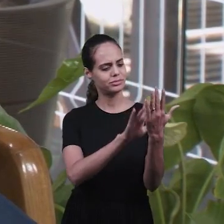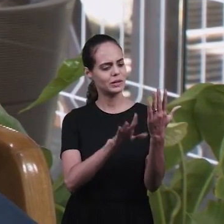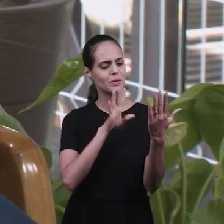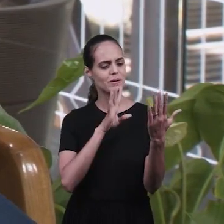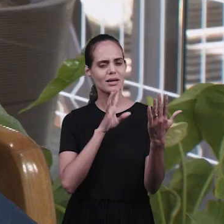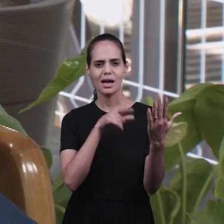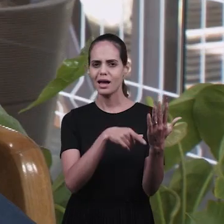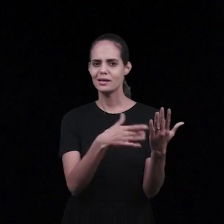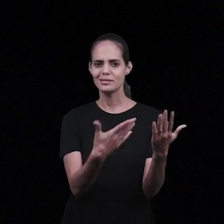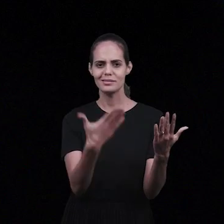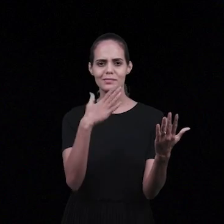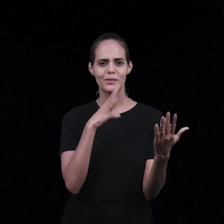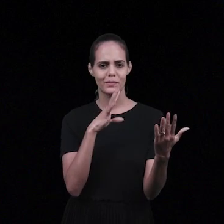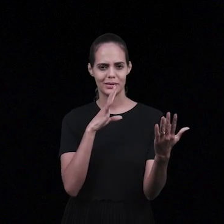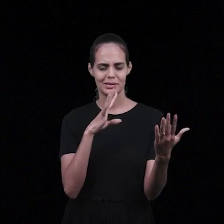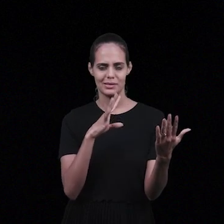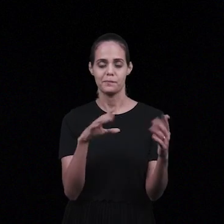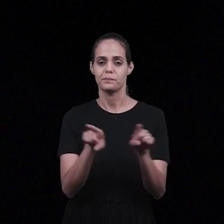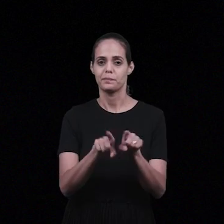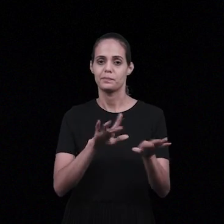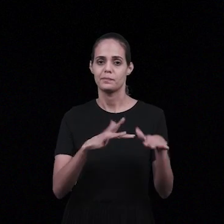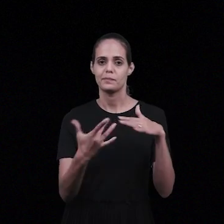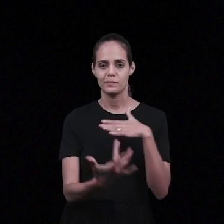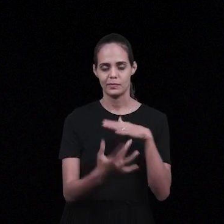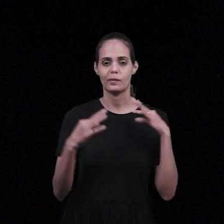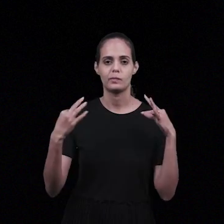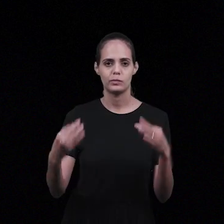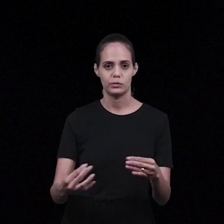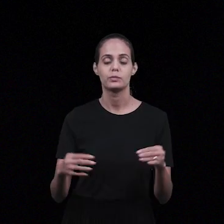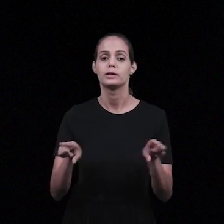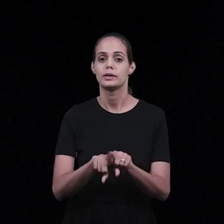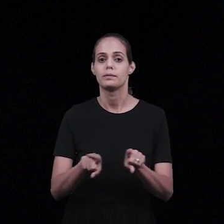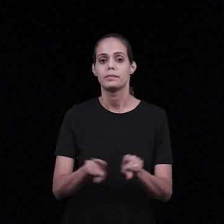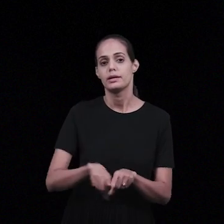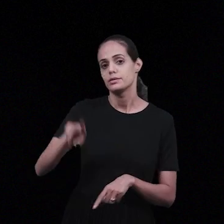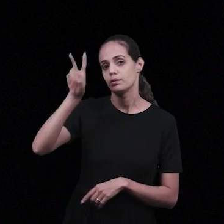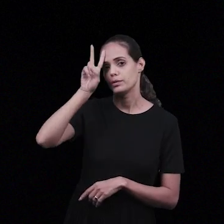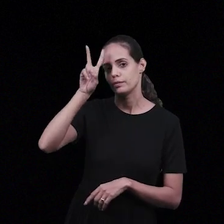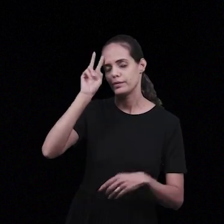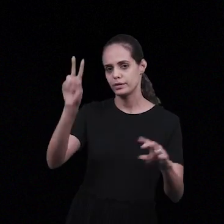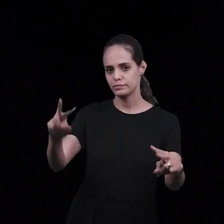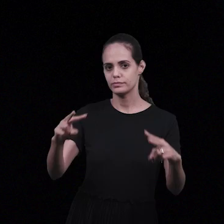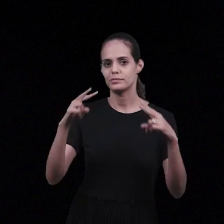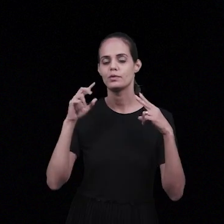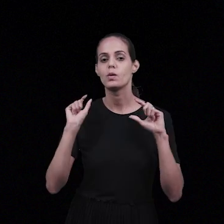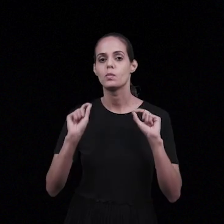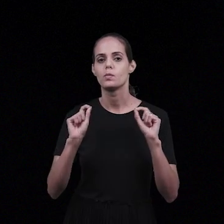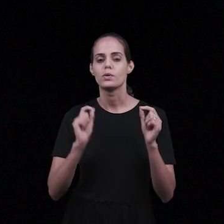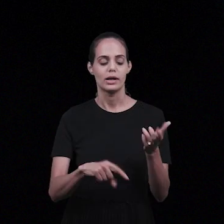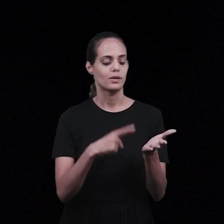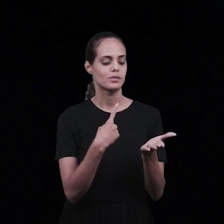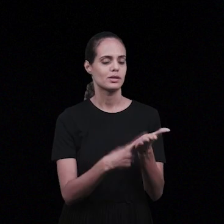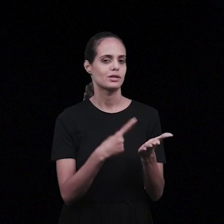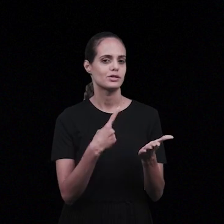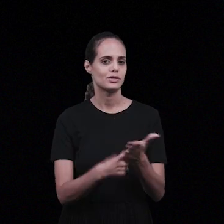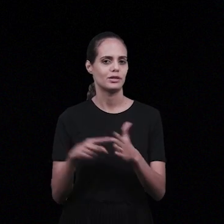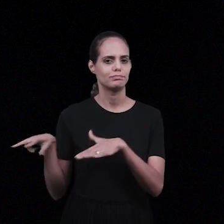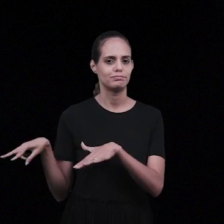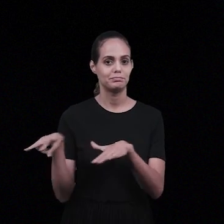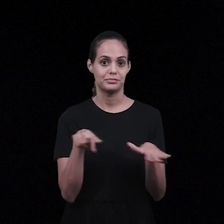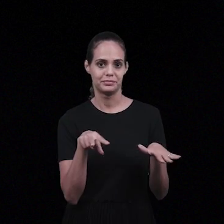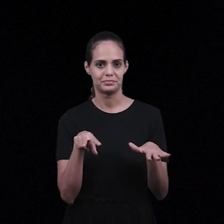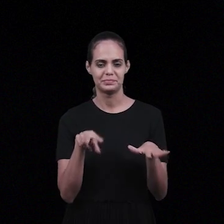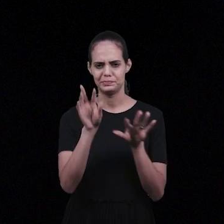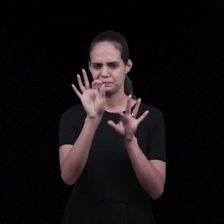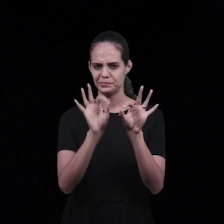eux, connaissez davantage nos plateformes numériques. Et tous les lundis, vous pouvez